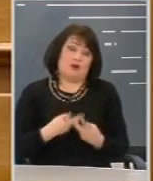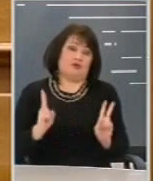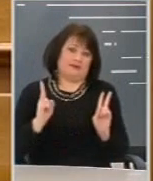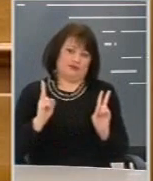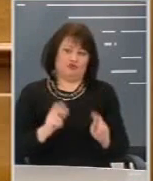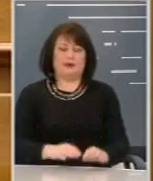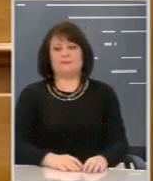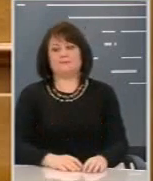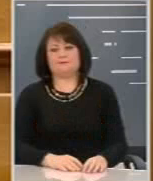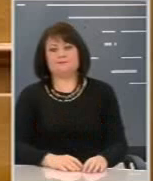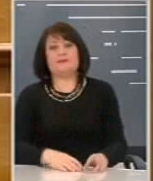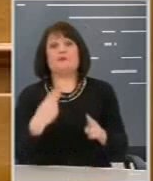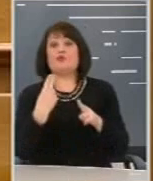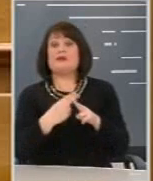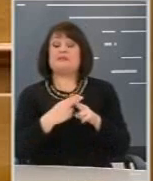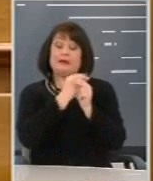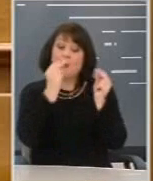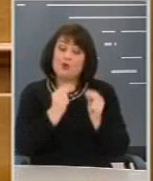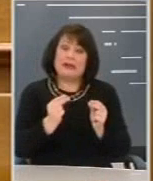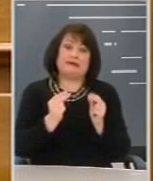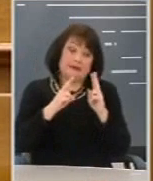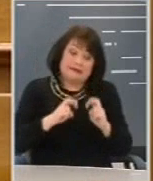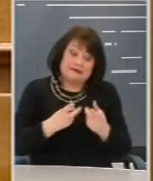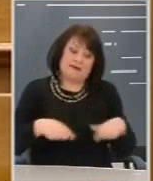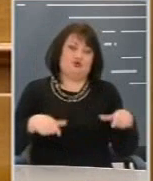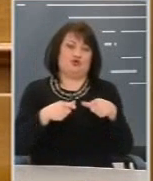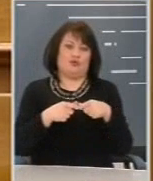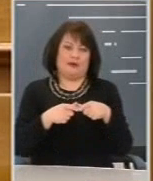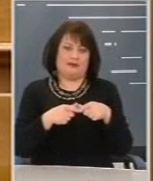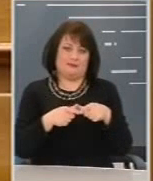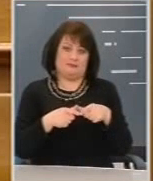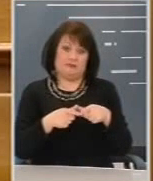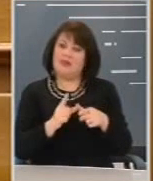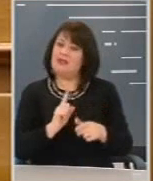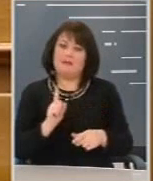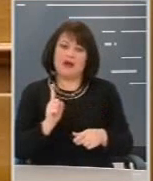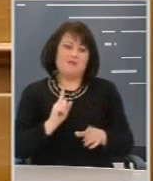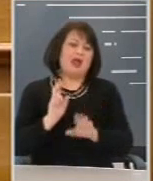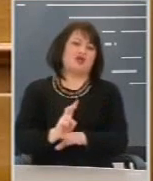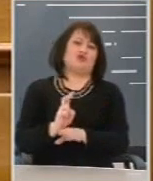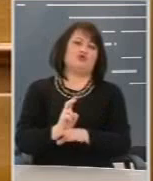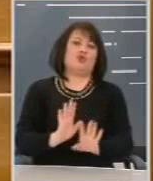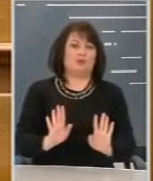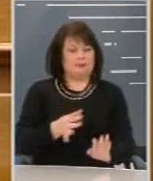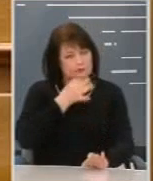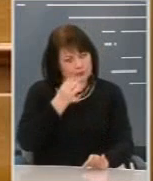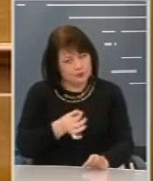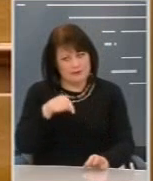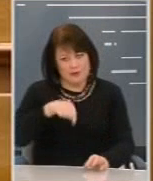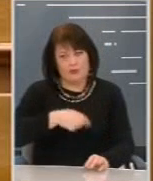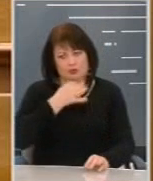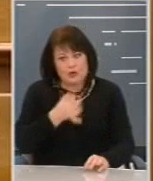Η αξία του πορίσματος είναι τεράστια. Τεράστια. Δεν πρέπει να αποδομηθεί. Έγινε η παρατήρησή μου και θα το πω από βήμα